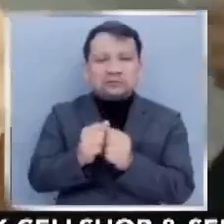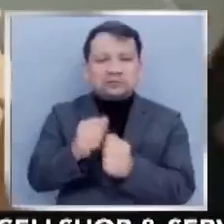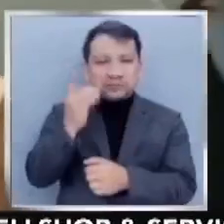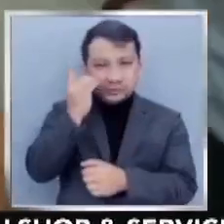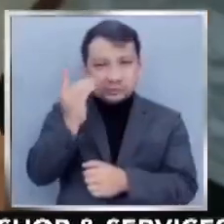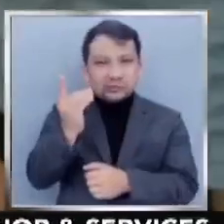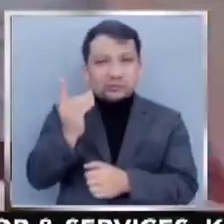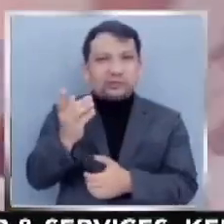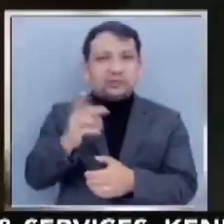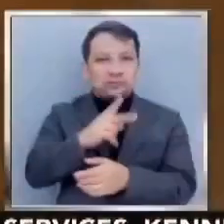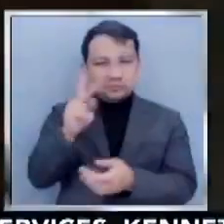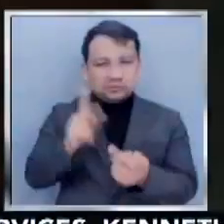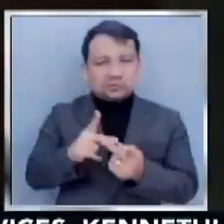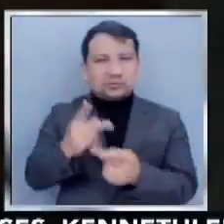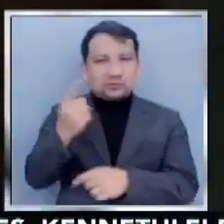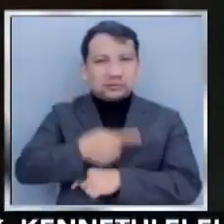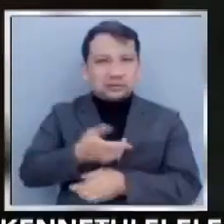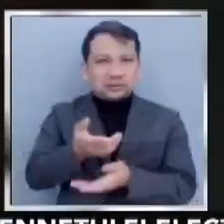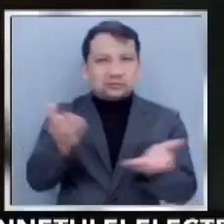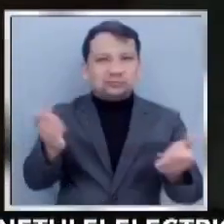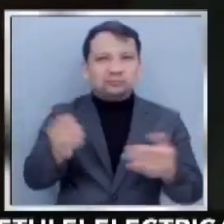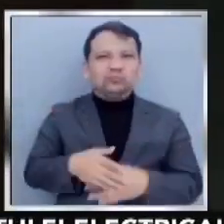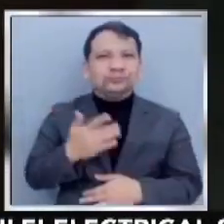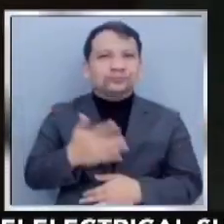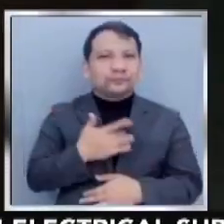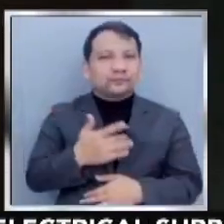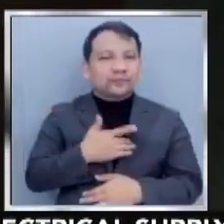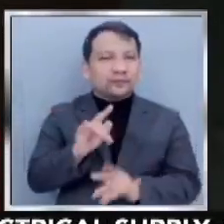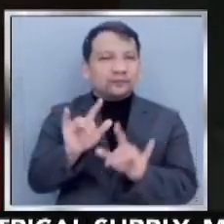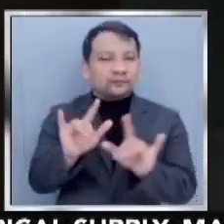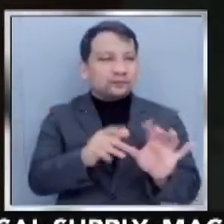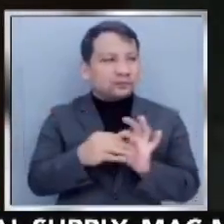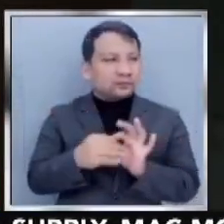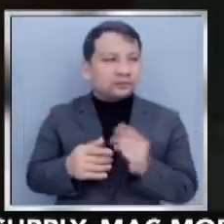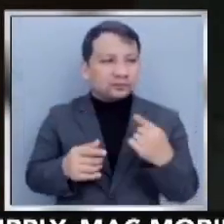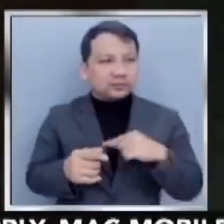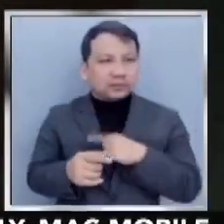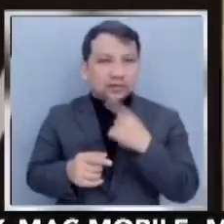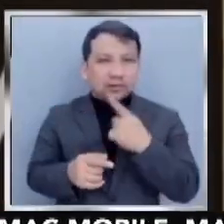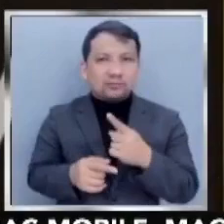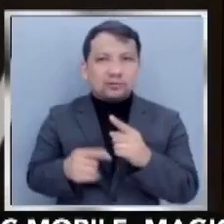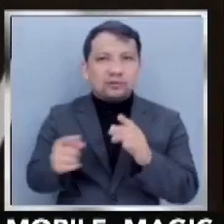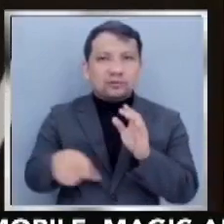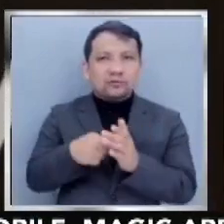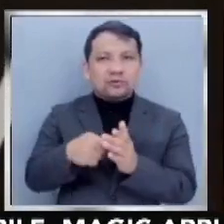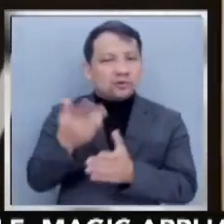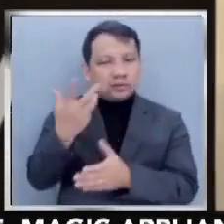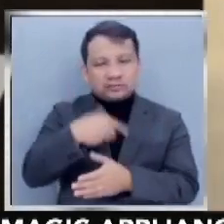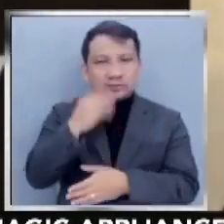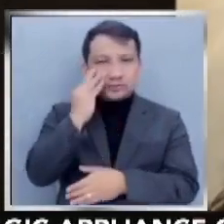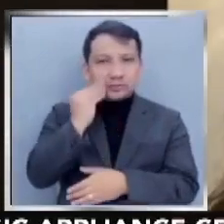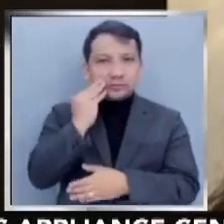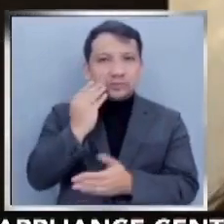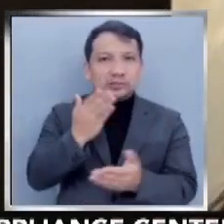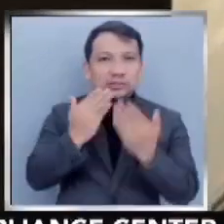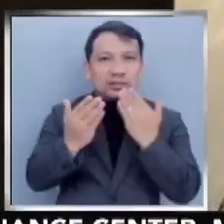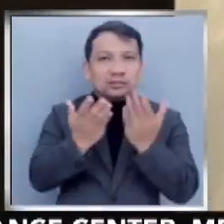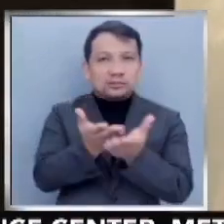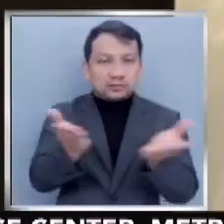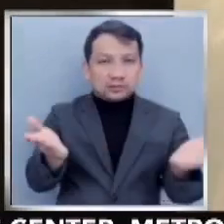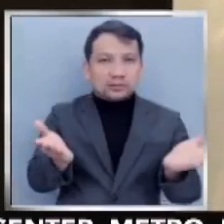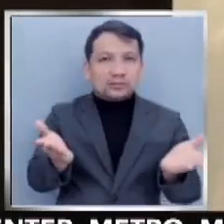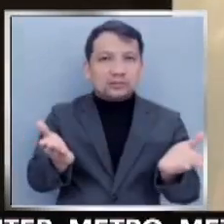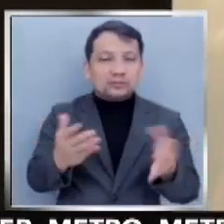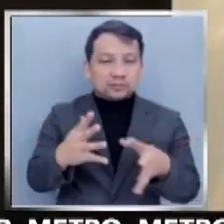ang adlaw! Feel na feel namin yung pamamahal nila, so grabe. One of a kind experience. Yeah, maraming salamat po sa mainit